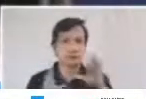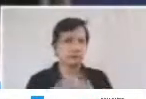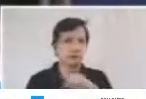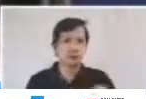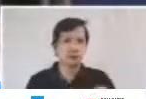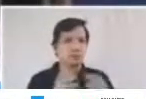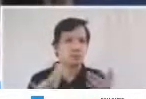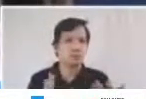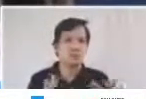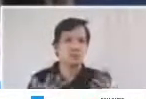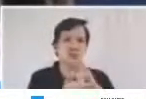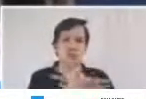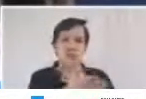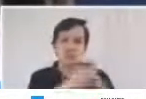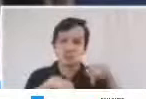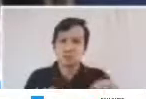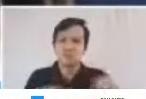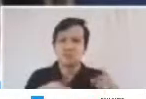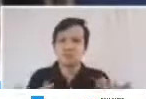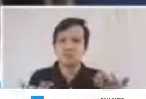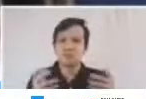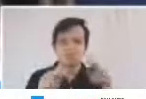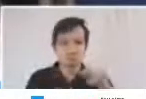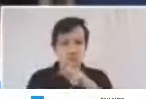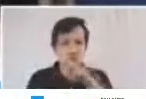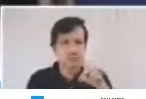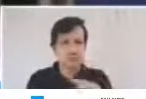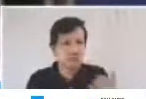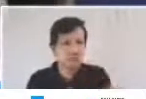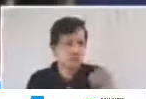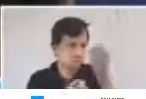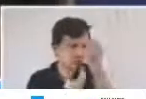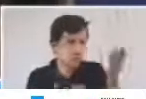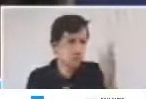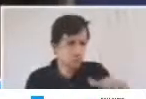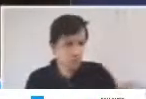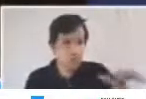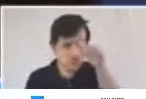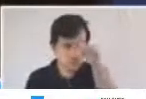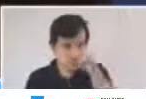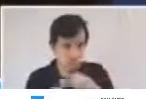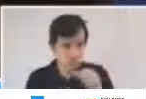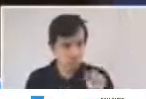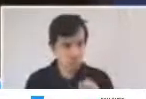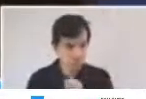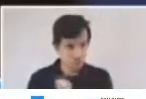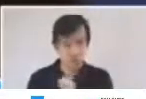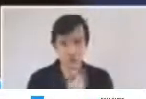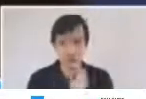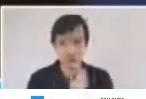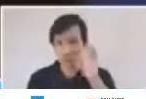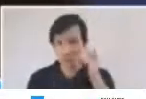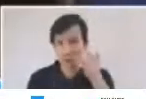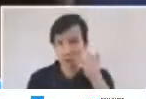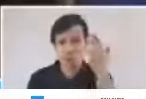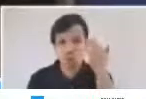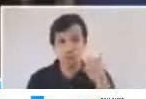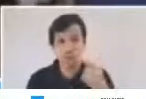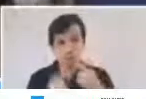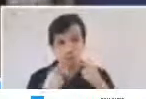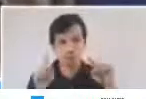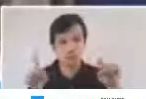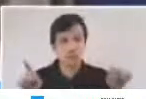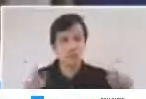kayong magliwaliw at mamasyal. Ang pakikiisa at pagkakaroon ng disiplina ng bawat isa sa atin ay malaking tulong